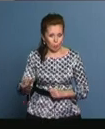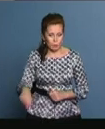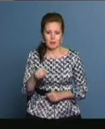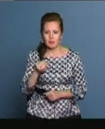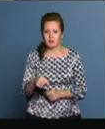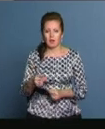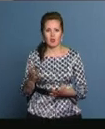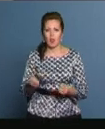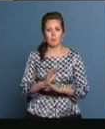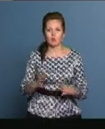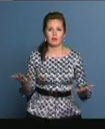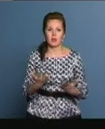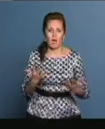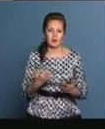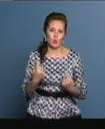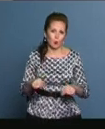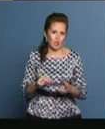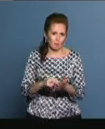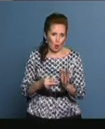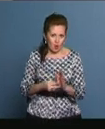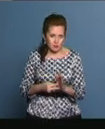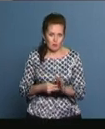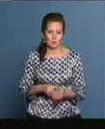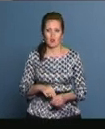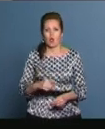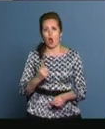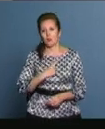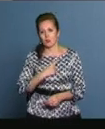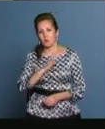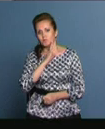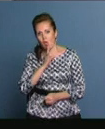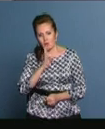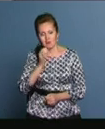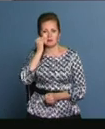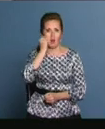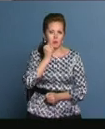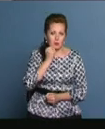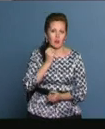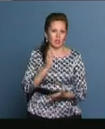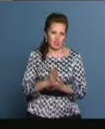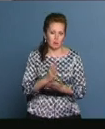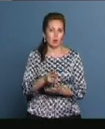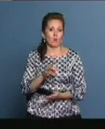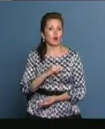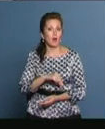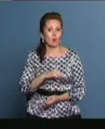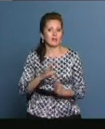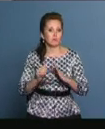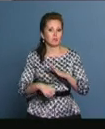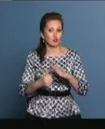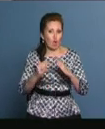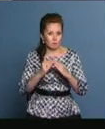никакие другие проекты во внимание, ни матери, ни одинокие старики и так далее, а именно по работе с бездомными. Поэтому